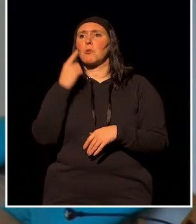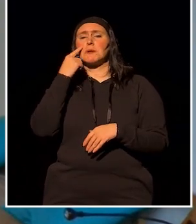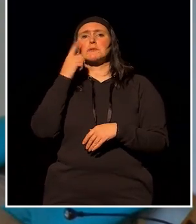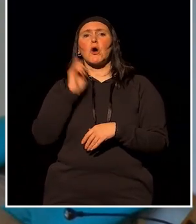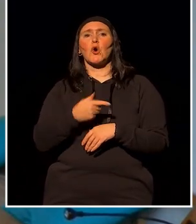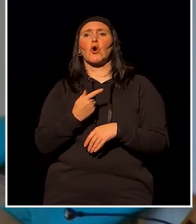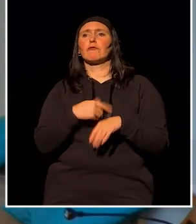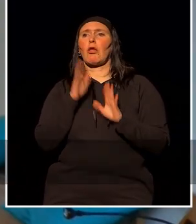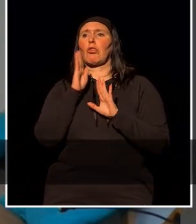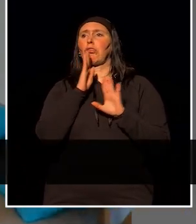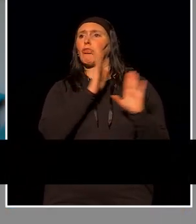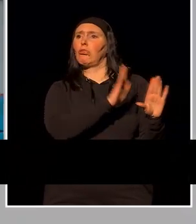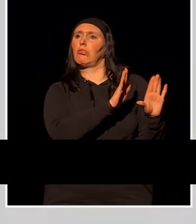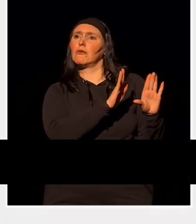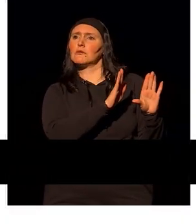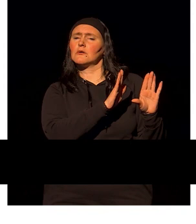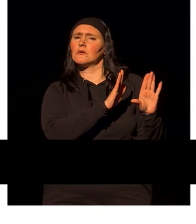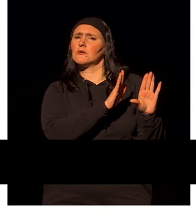diese